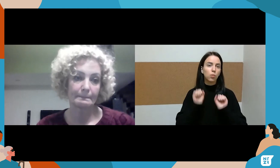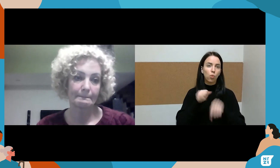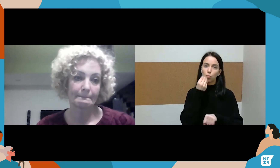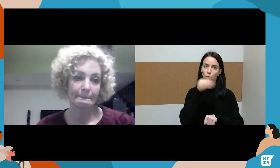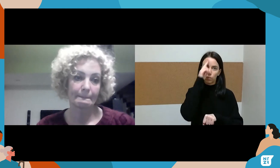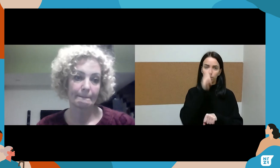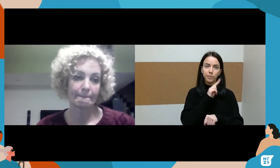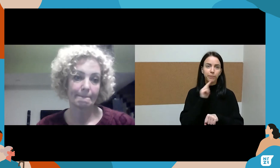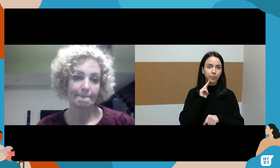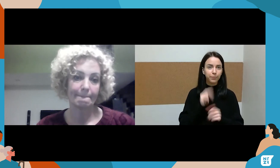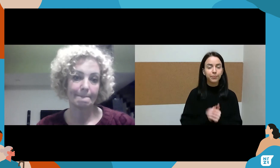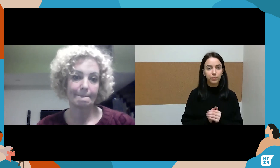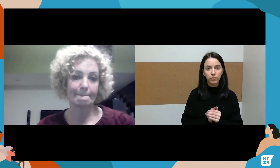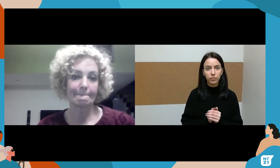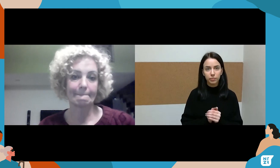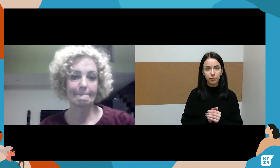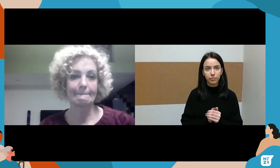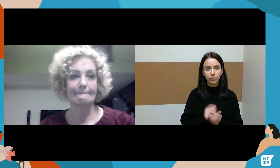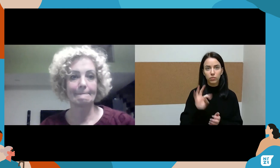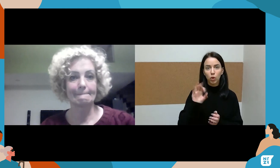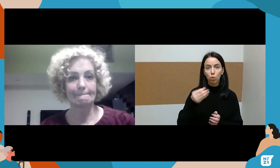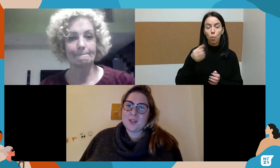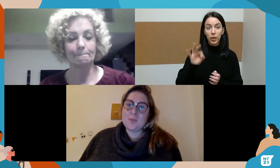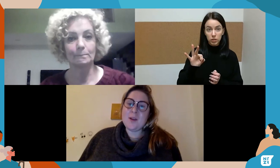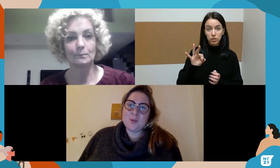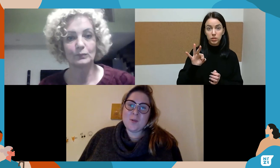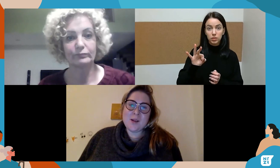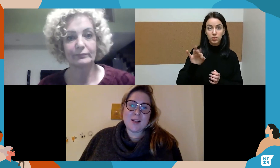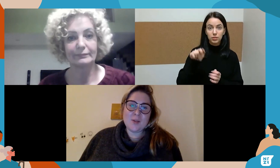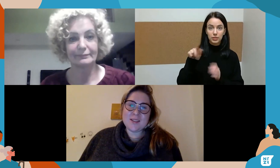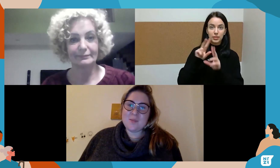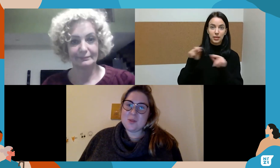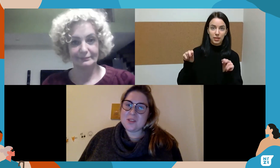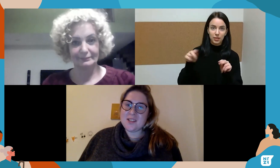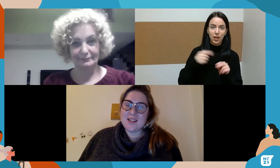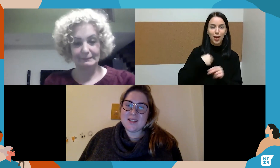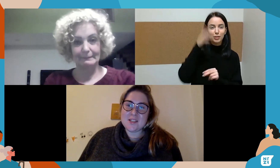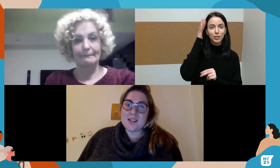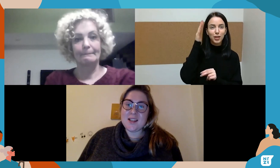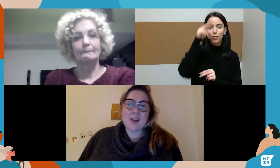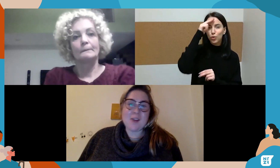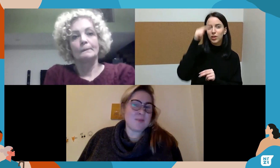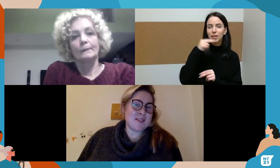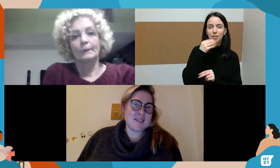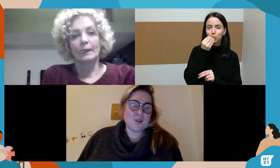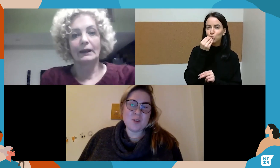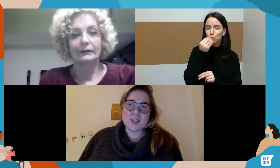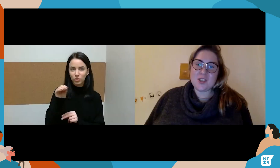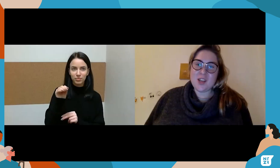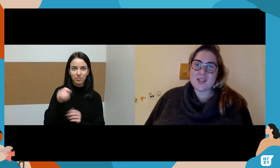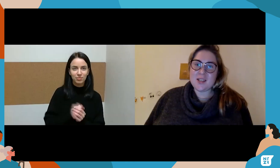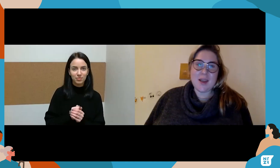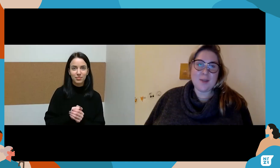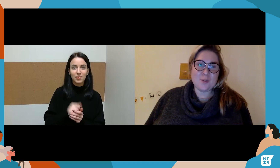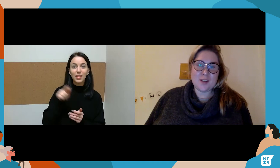Tomai, sunčiam tau linkėjimų. Tomas, šiaip yra mano nuomonė, nuostabus tėtis. Jis yra dar nuostabesnis vaikų